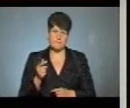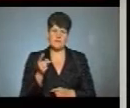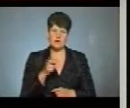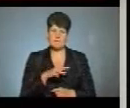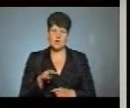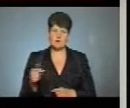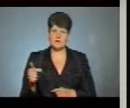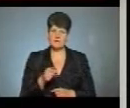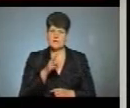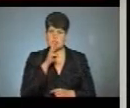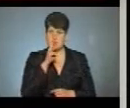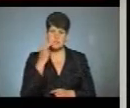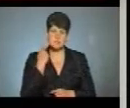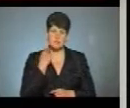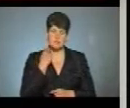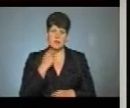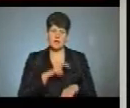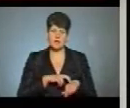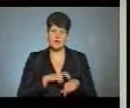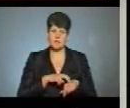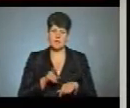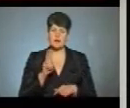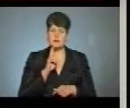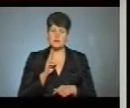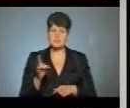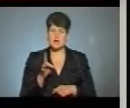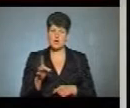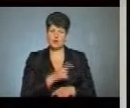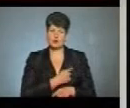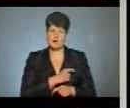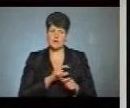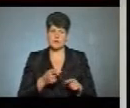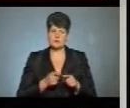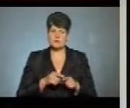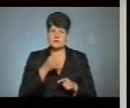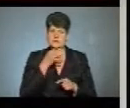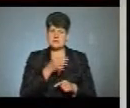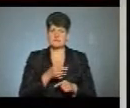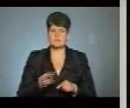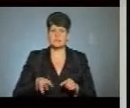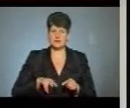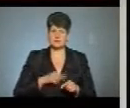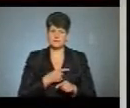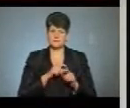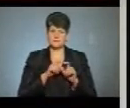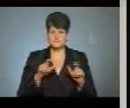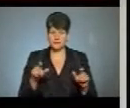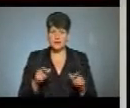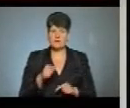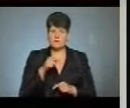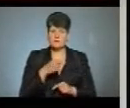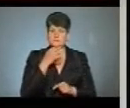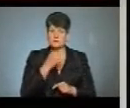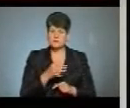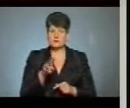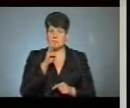1,5 мільйона гривень зарплати заборгували лікарям Кременецької районної лікарні. Про це повідомив директор медзакладу Павло Кісіль. За його словами,